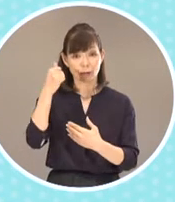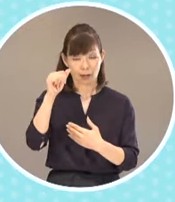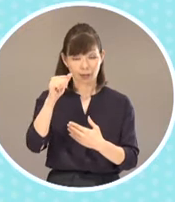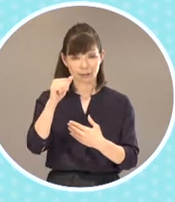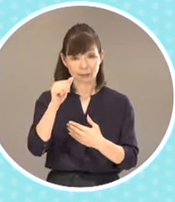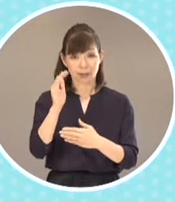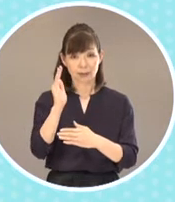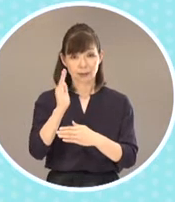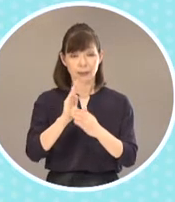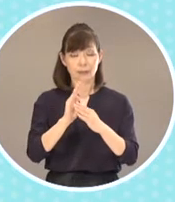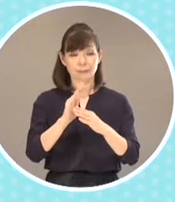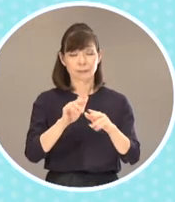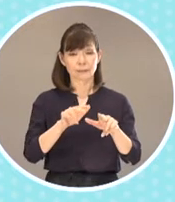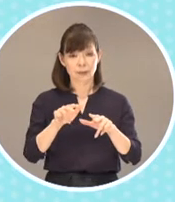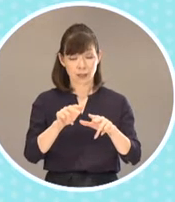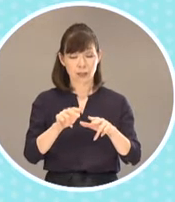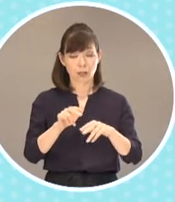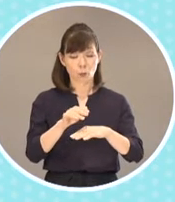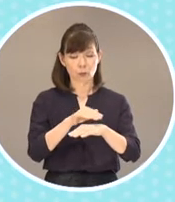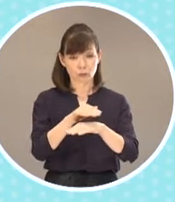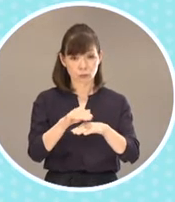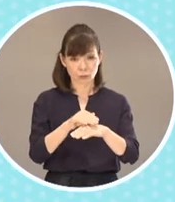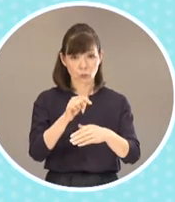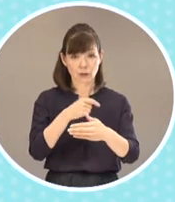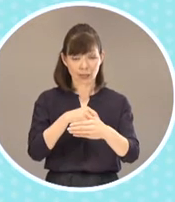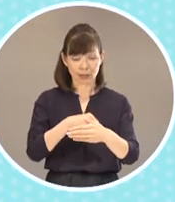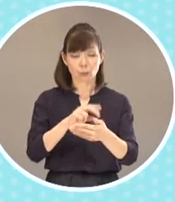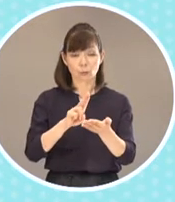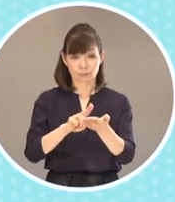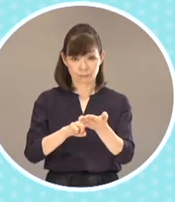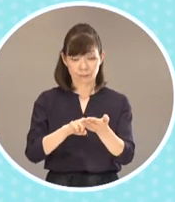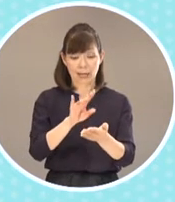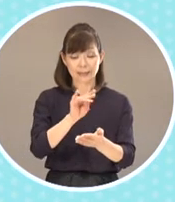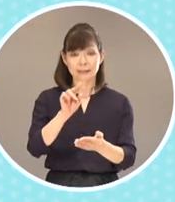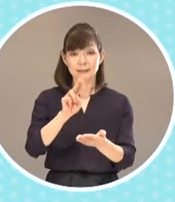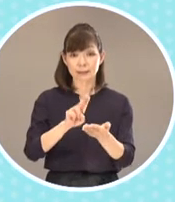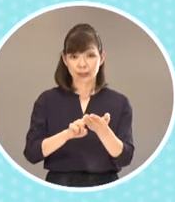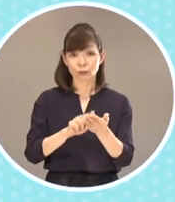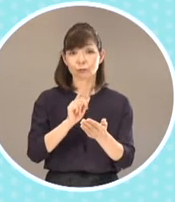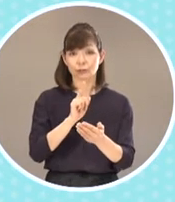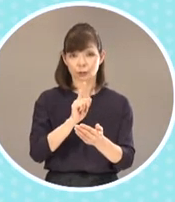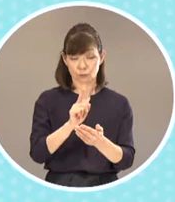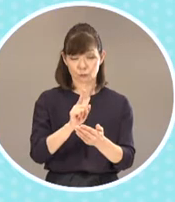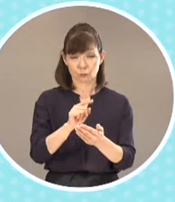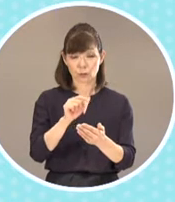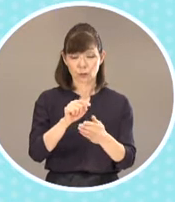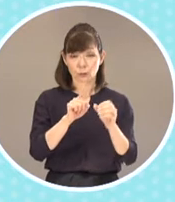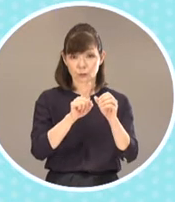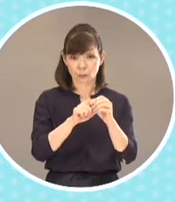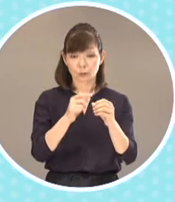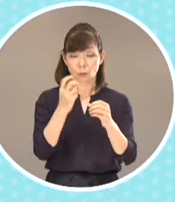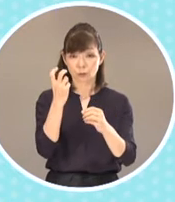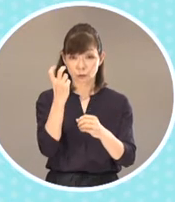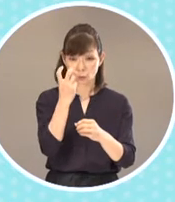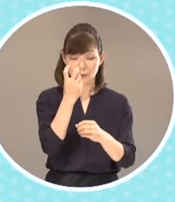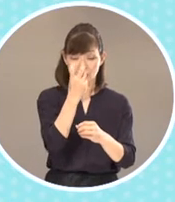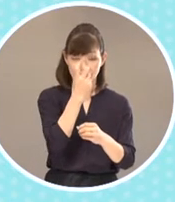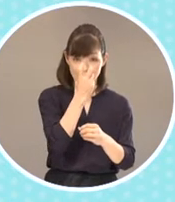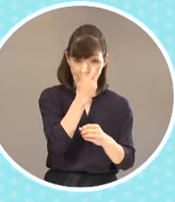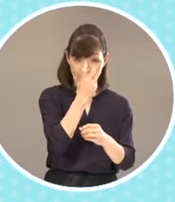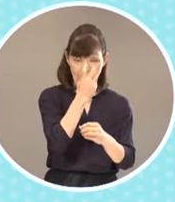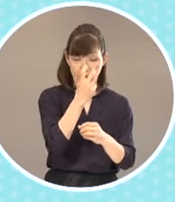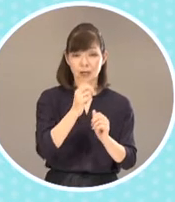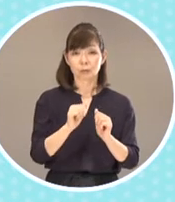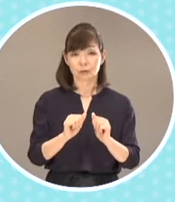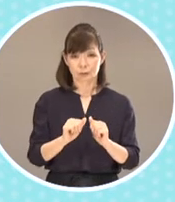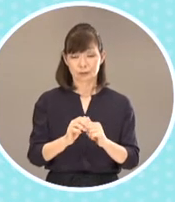県政の重要事項について賛否を決定する、これ議決と言います。それからその議決に必要な調査や検査というのもされます。